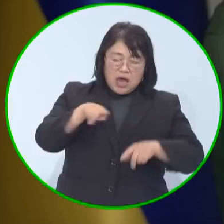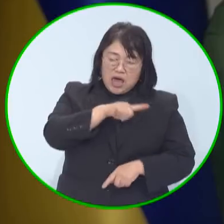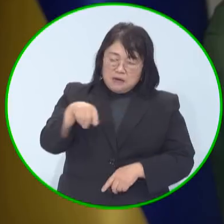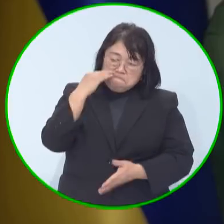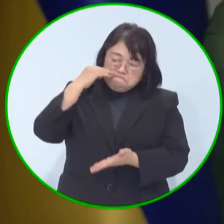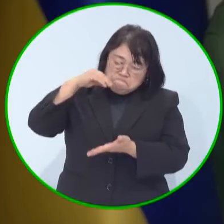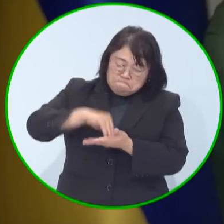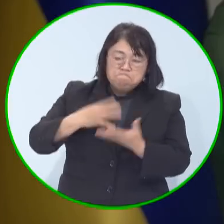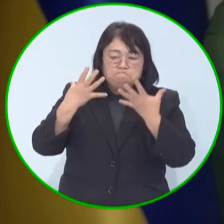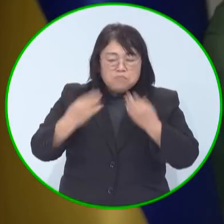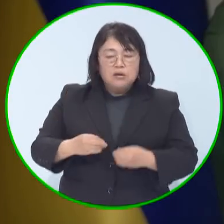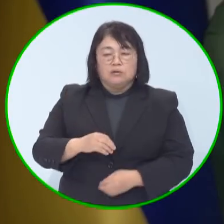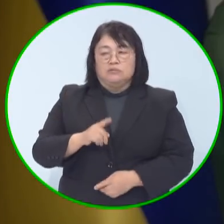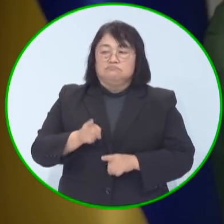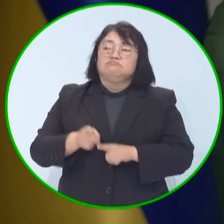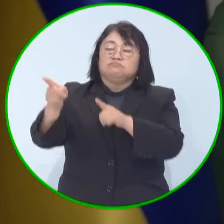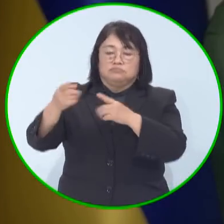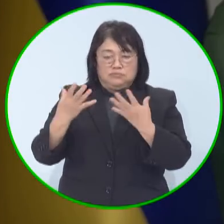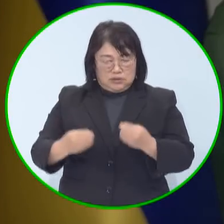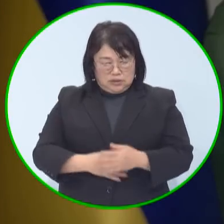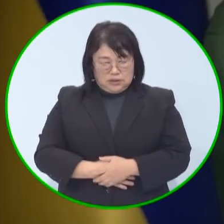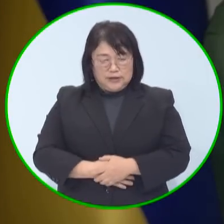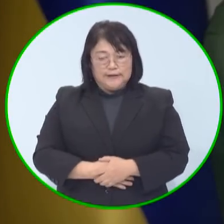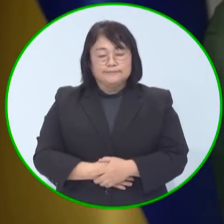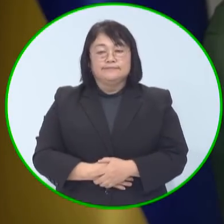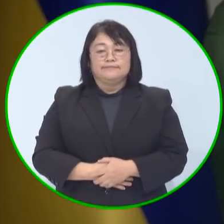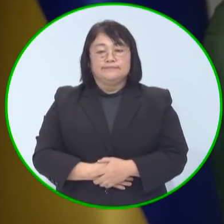は再確認したと非難しました